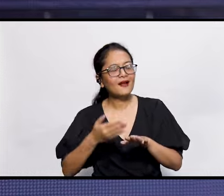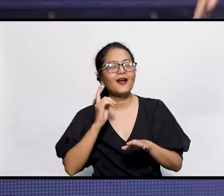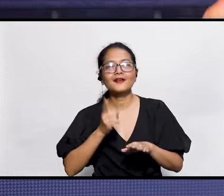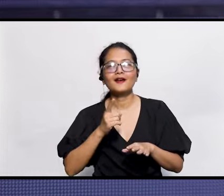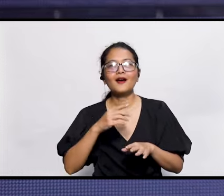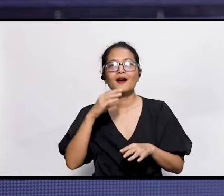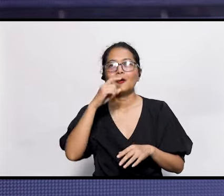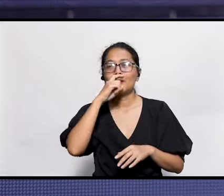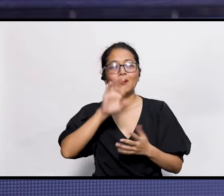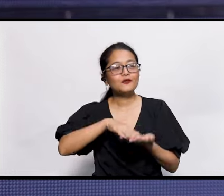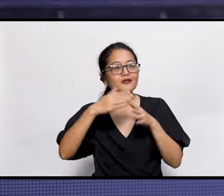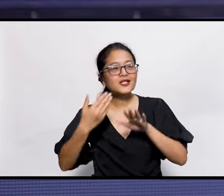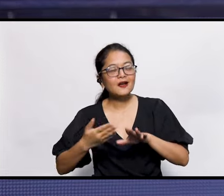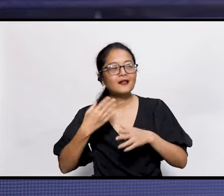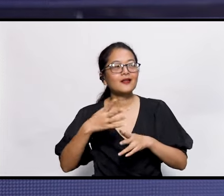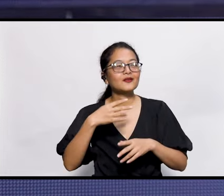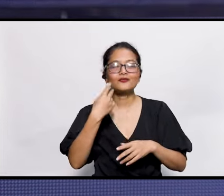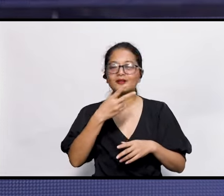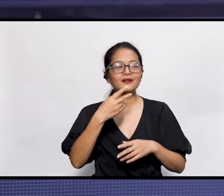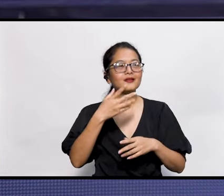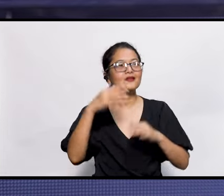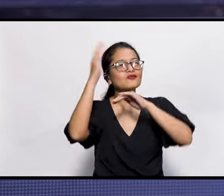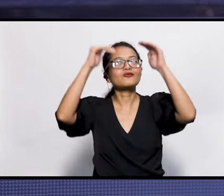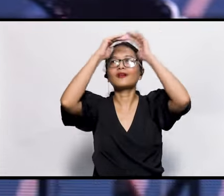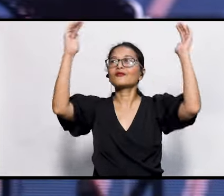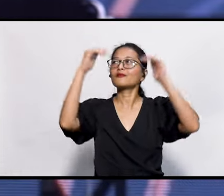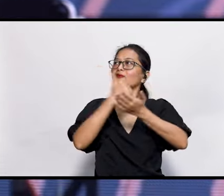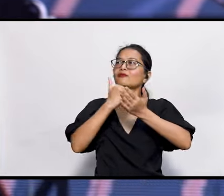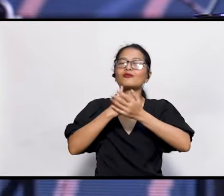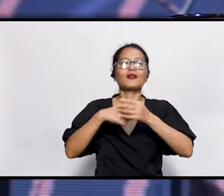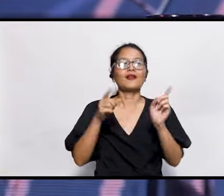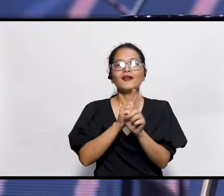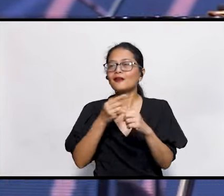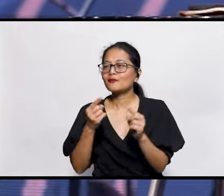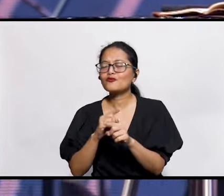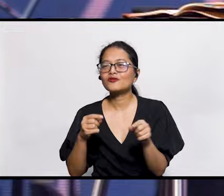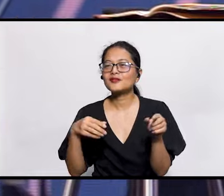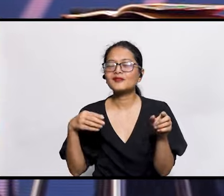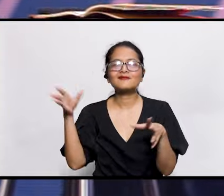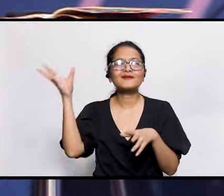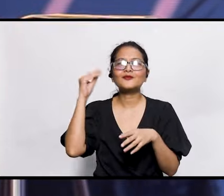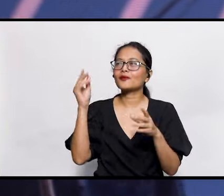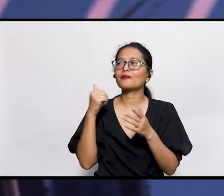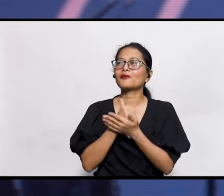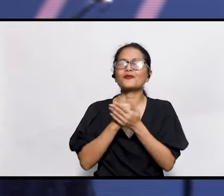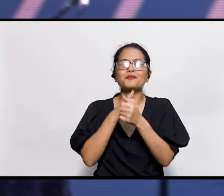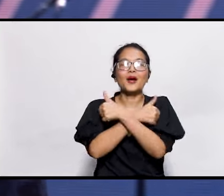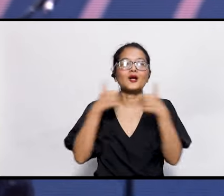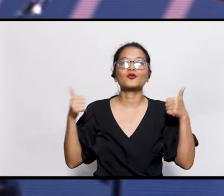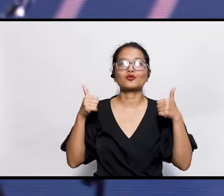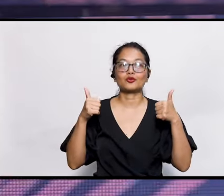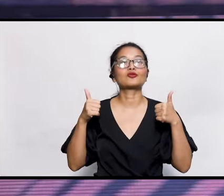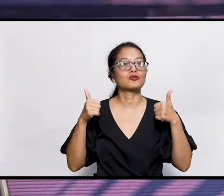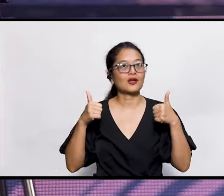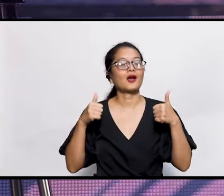pulang ke sini itu a ofert saya gak tahu konsertnya seperti apa I never been there but the